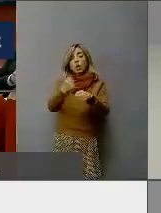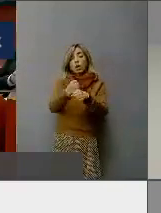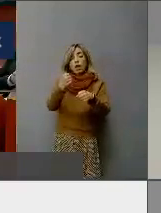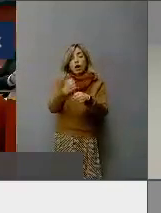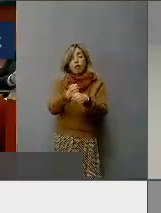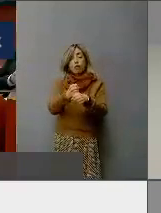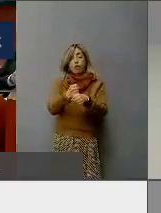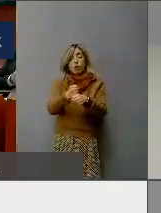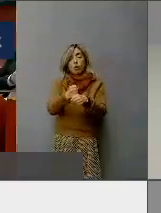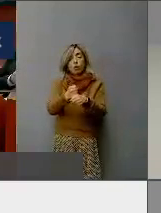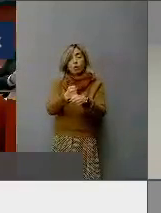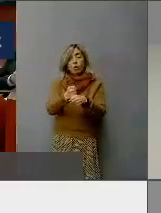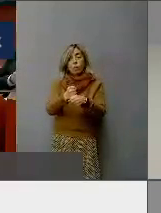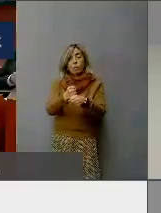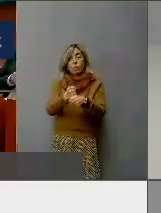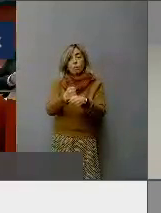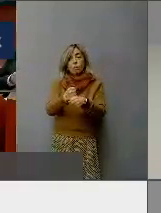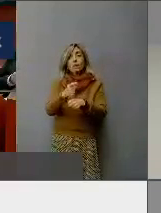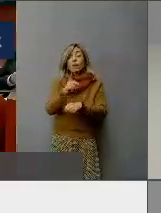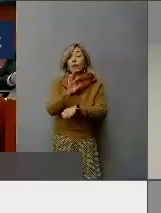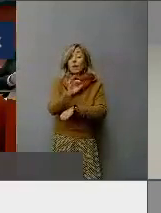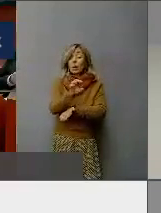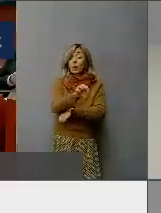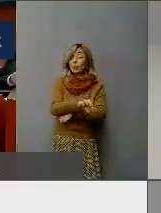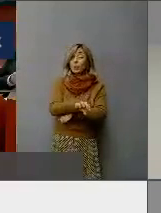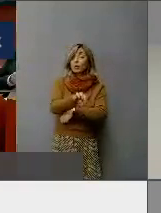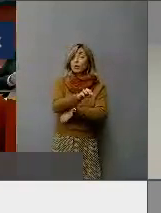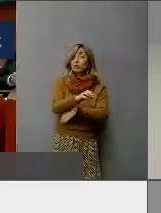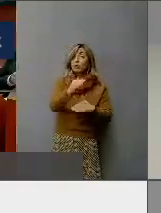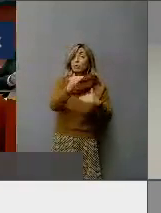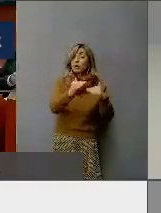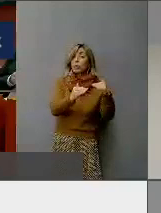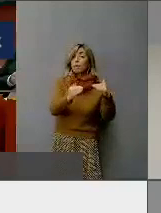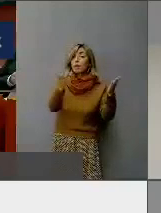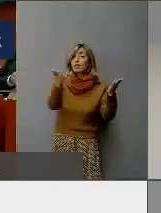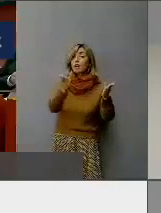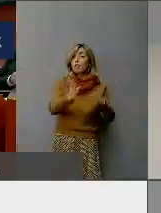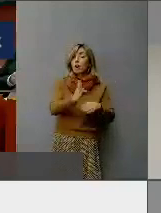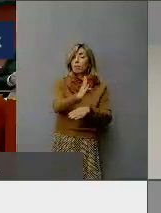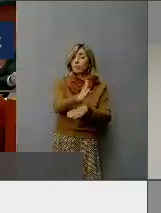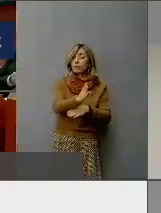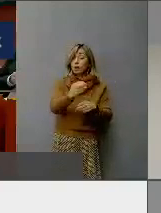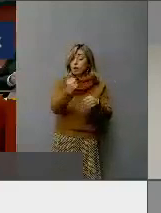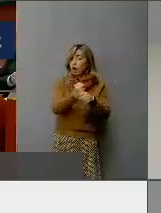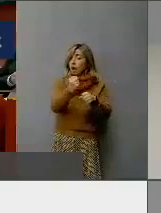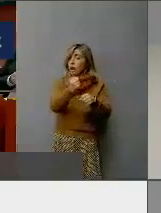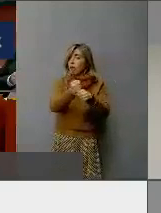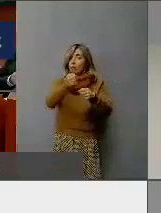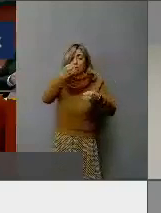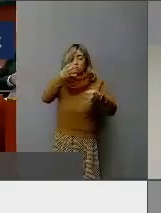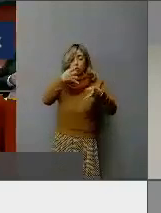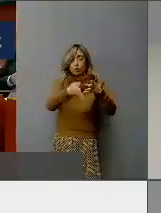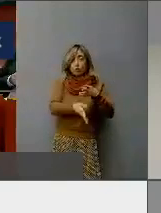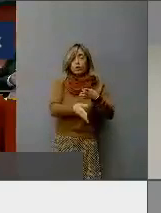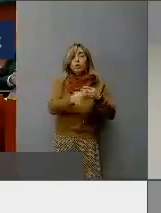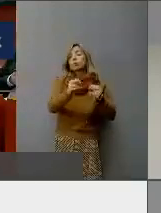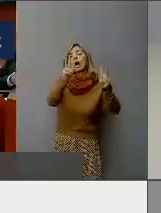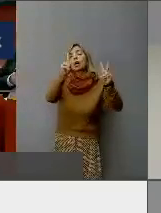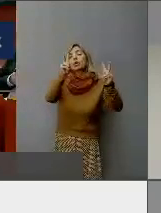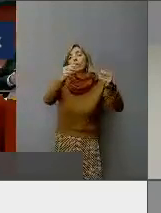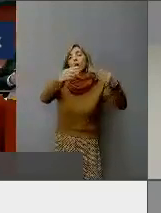il municipio della media val bisagno ha fatto un lavoro molto approfondito su tutto il tema delle barriere delle barriere architettoniche